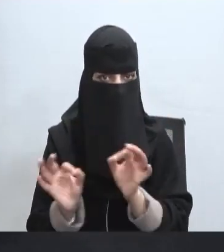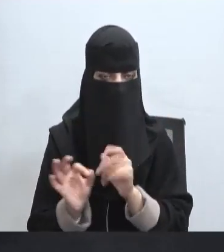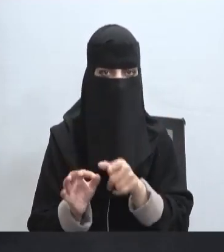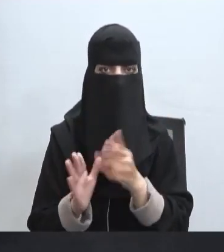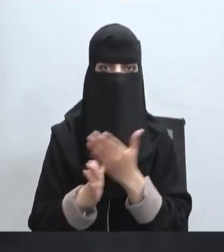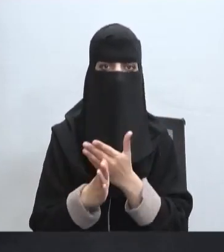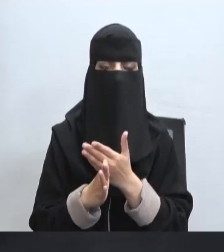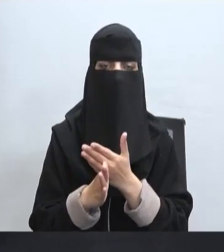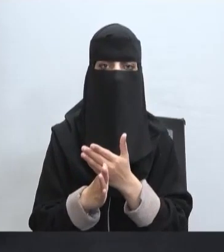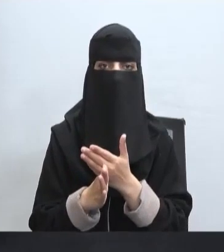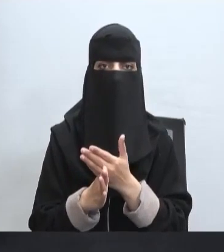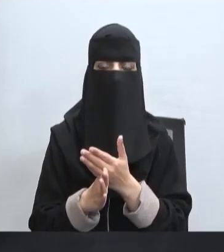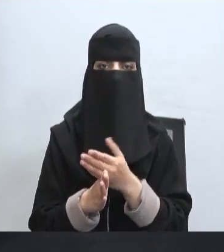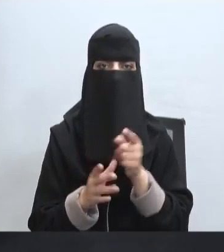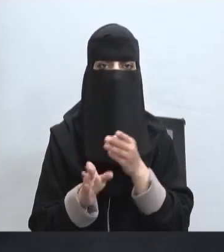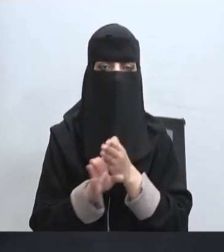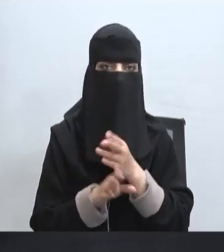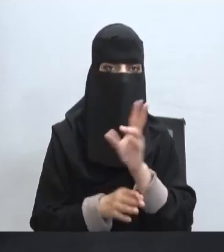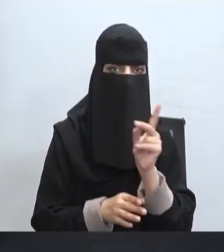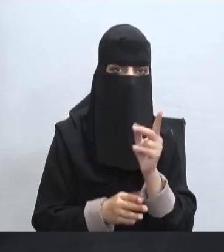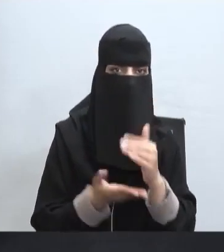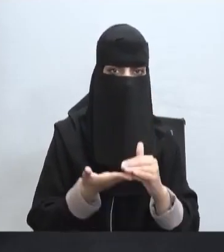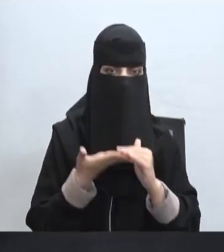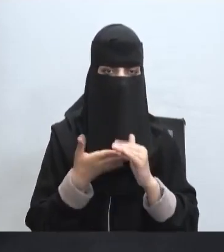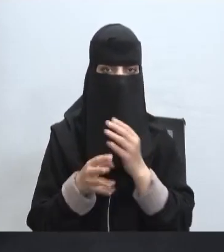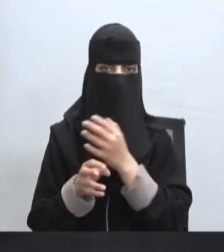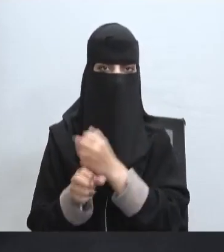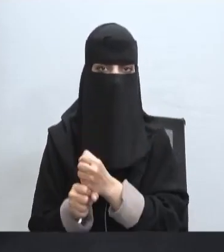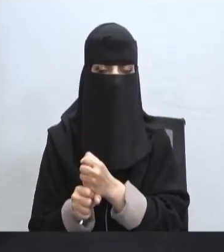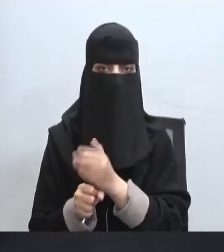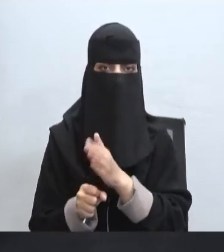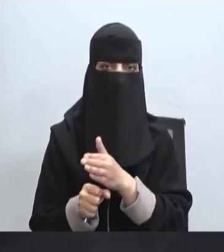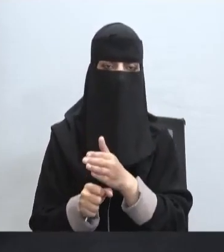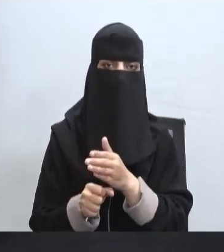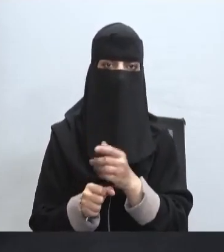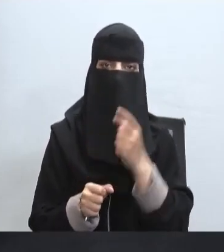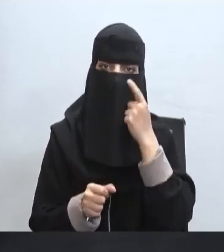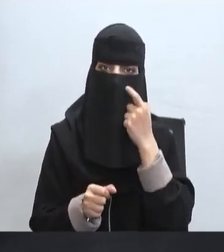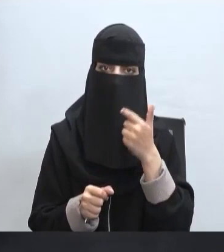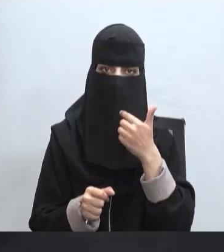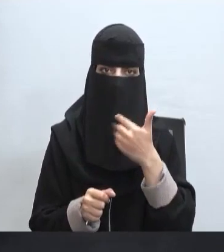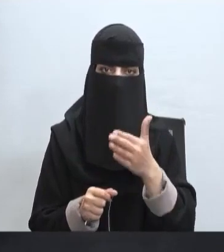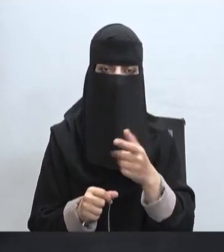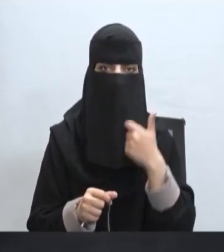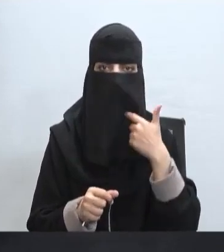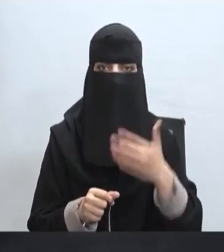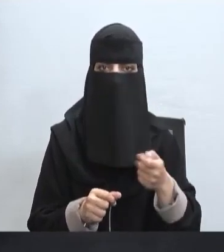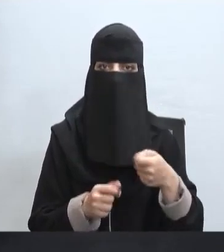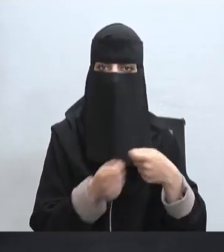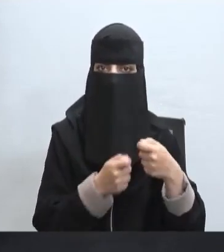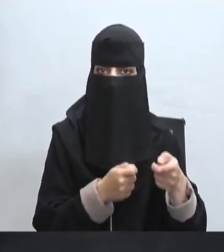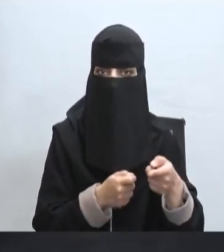تكون بمثابه الخط الثاني الذي يحفظ باذن الله معيشتك متى ما خسرت تلك